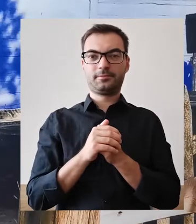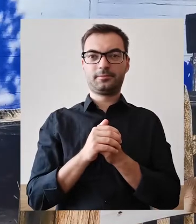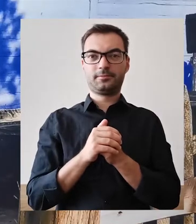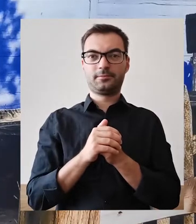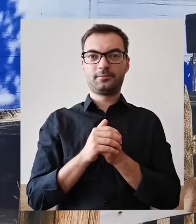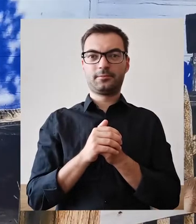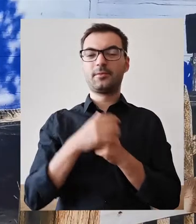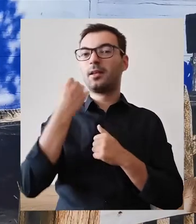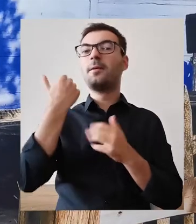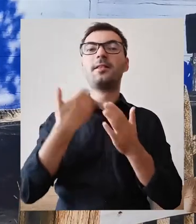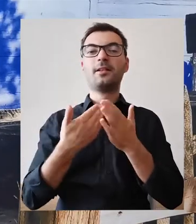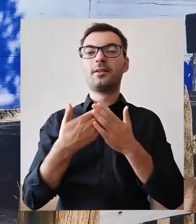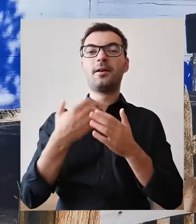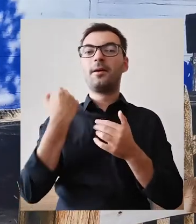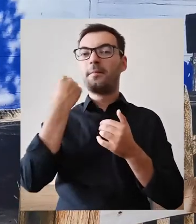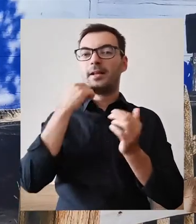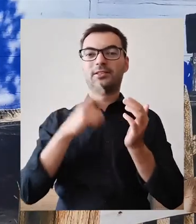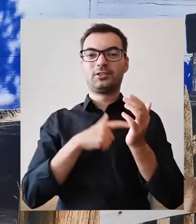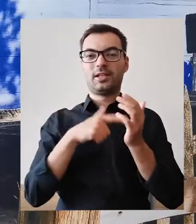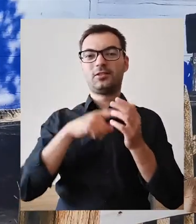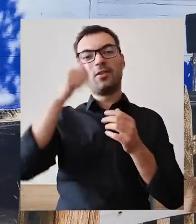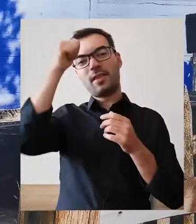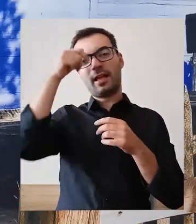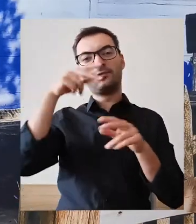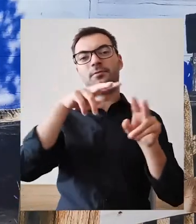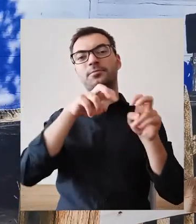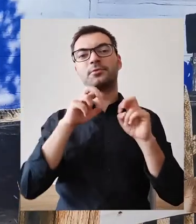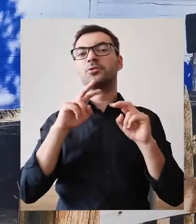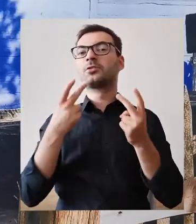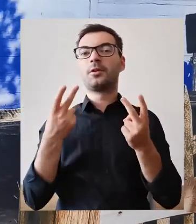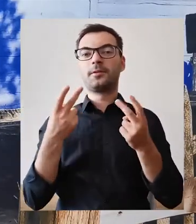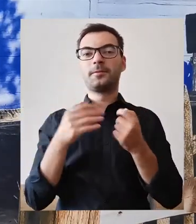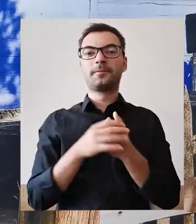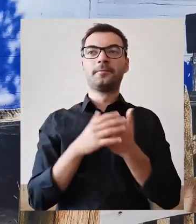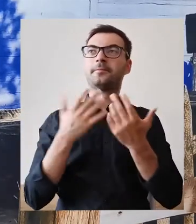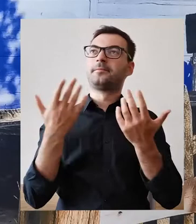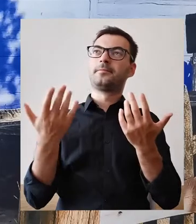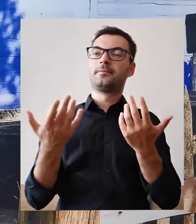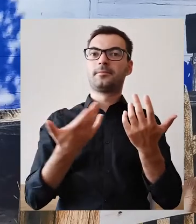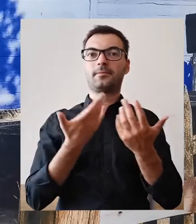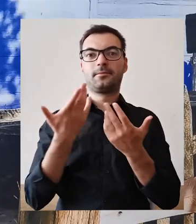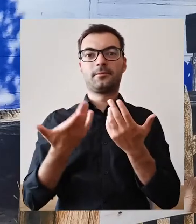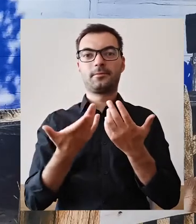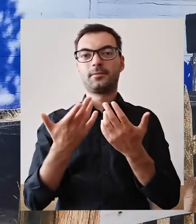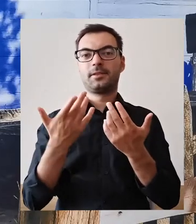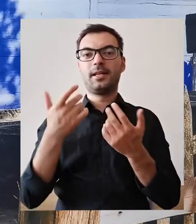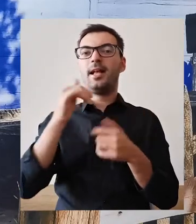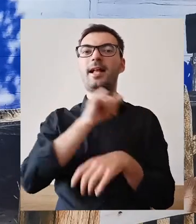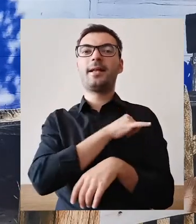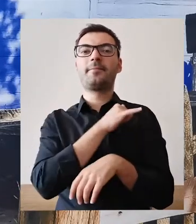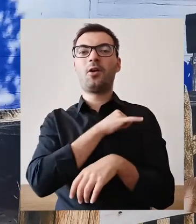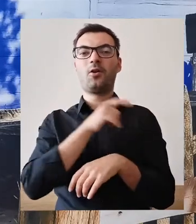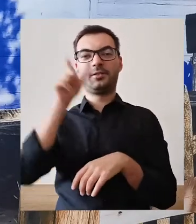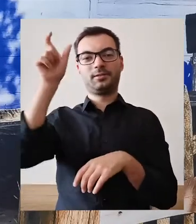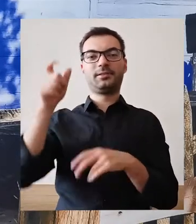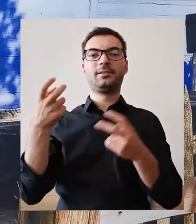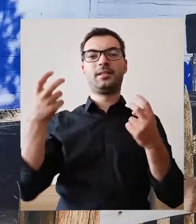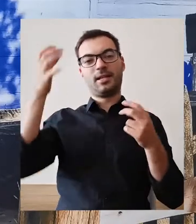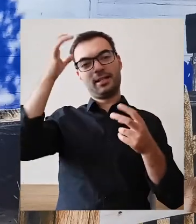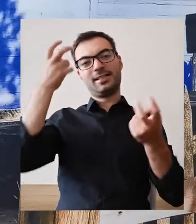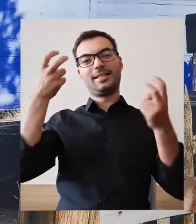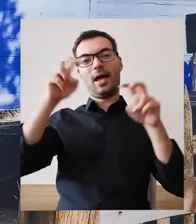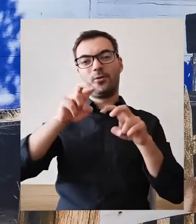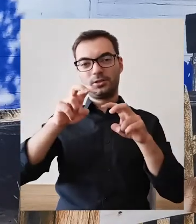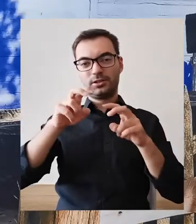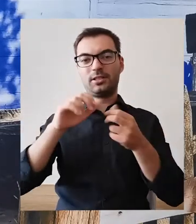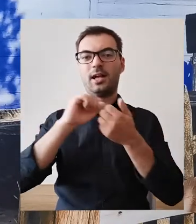bardzo często nas wybrały się czy z czy od imion założycieli czy czy